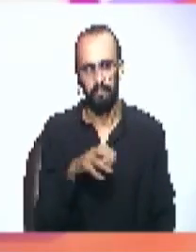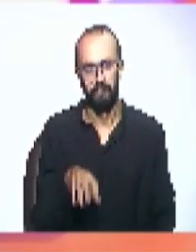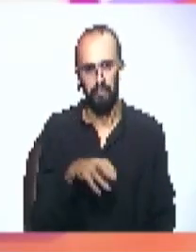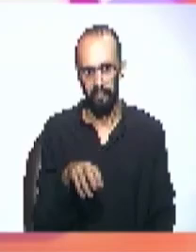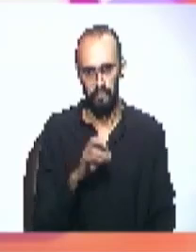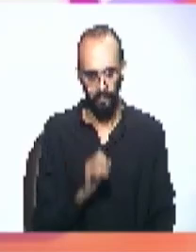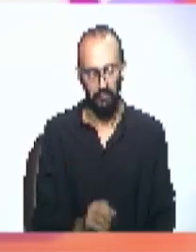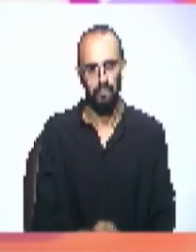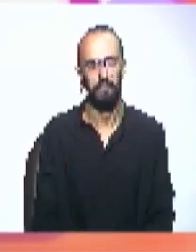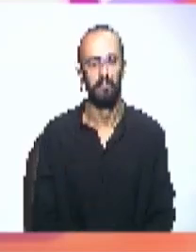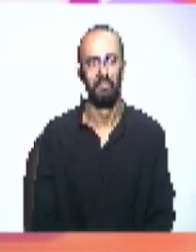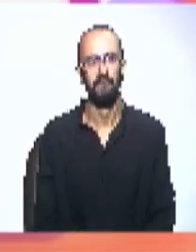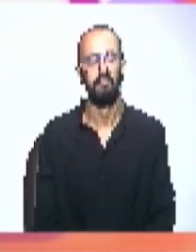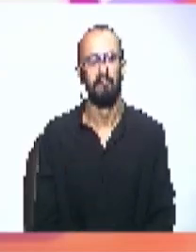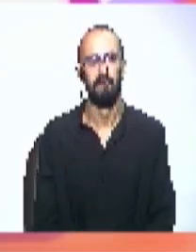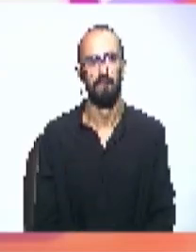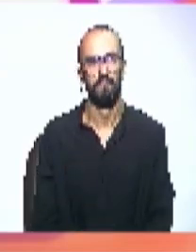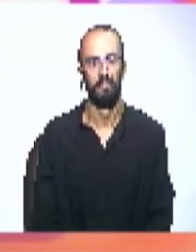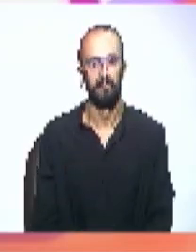عملناها كده.